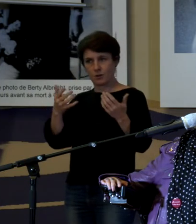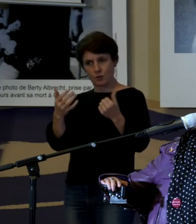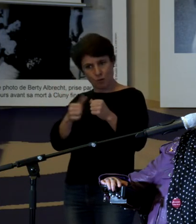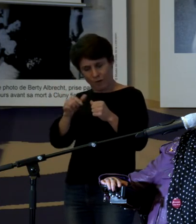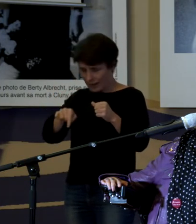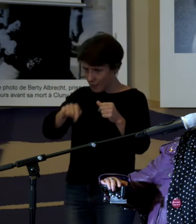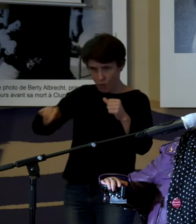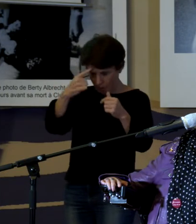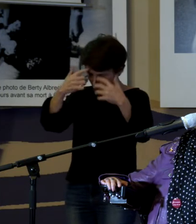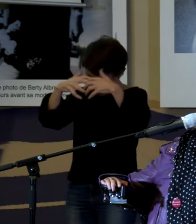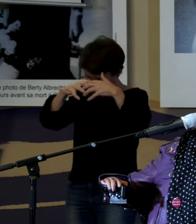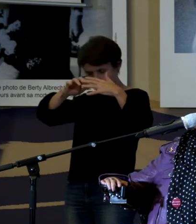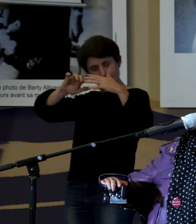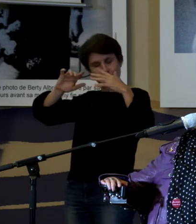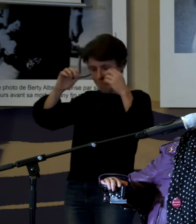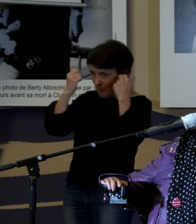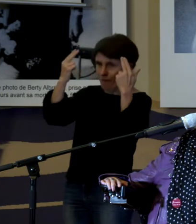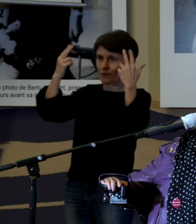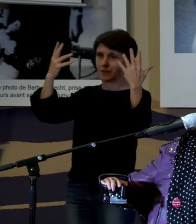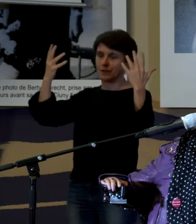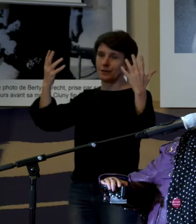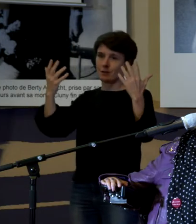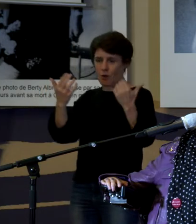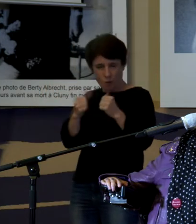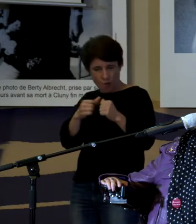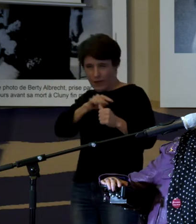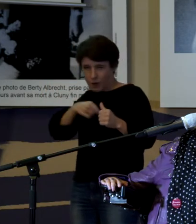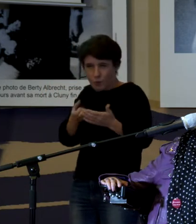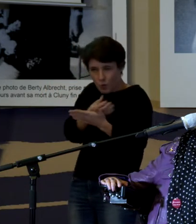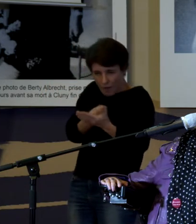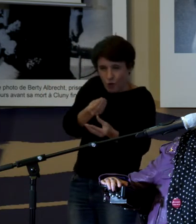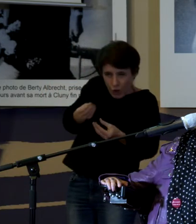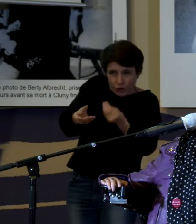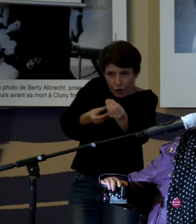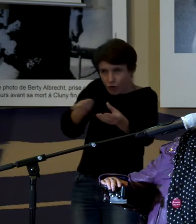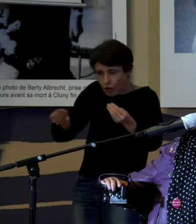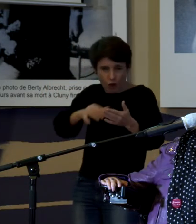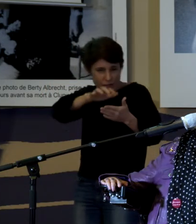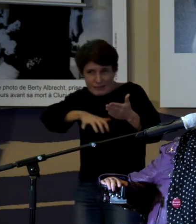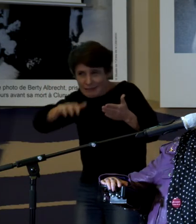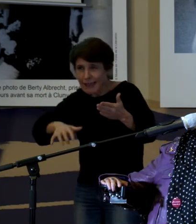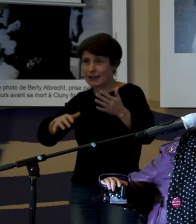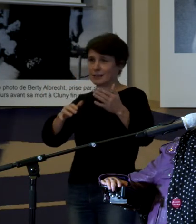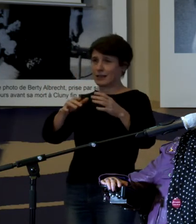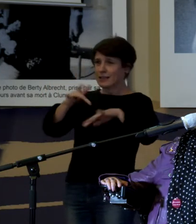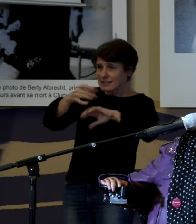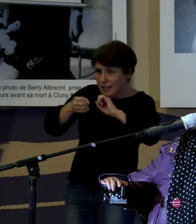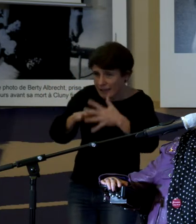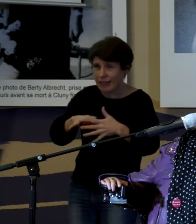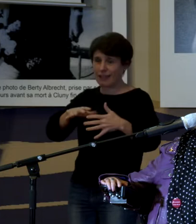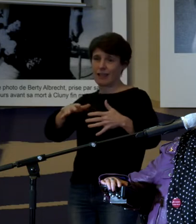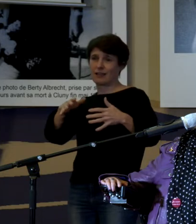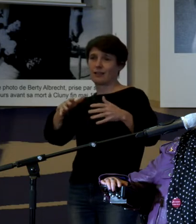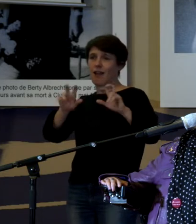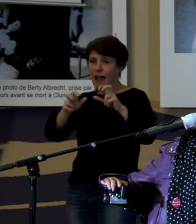dénaturalisation, hein, de production aussi de ressources par le biais voilà, hein, de textes, de blogs, de podcasts, etc.,